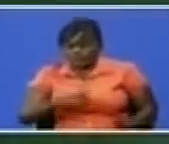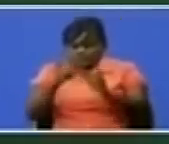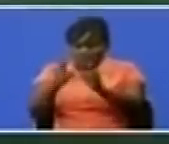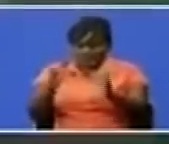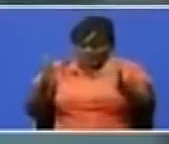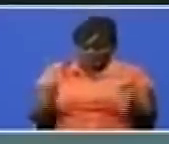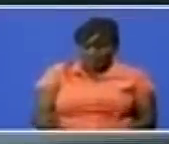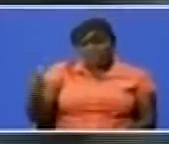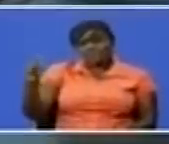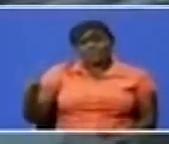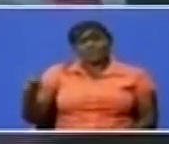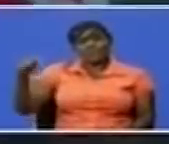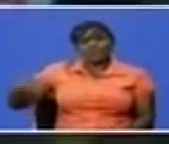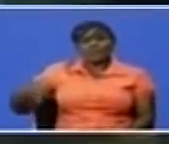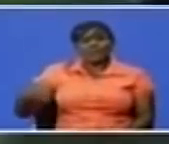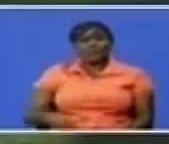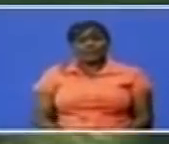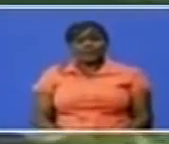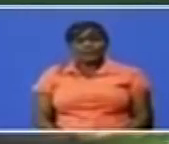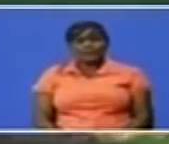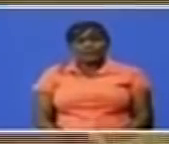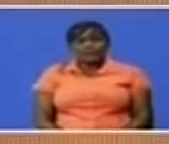Namaswa, KTN Leo.